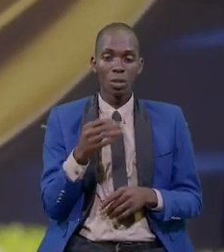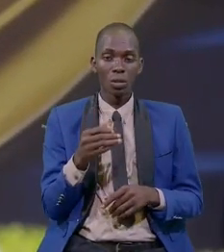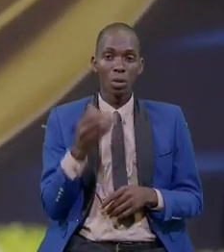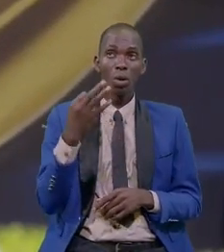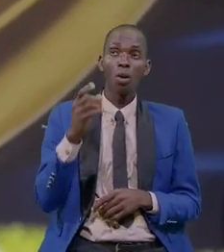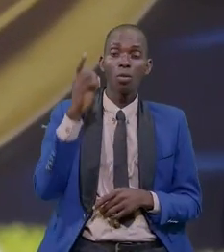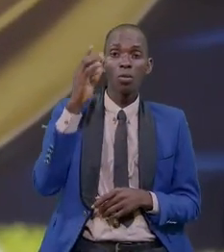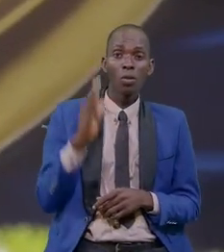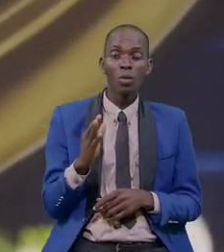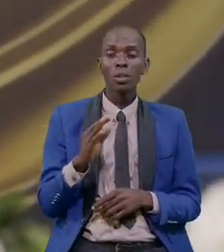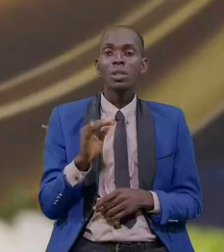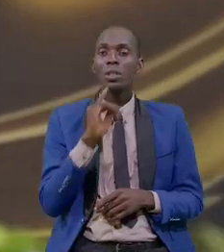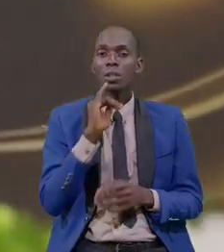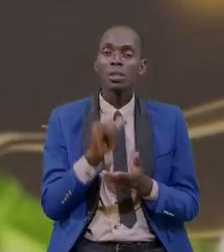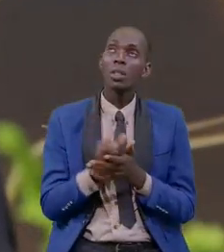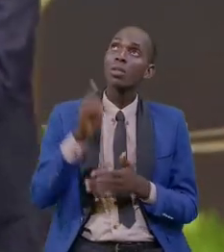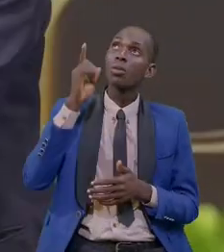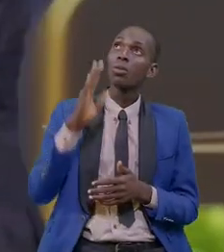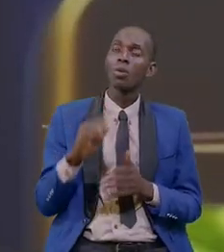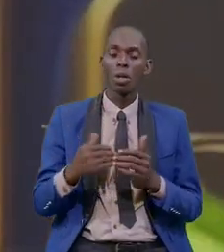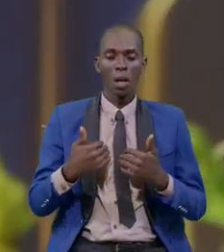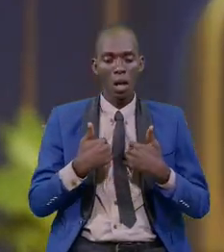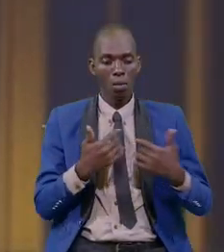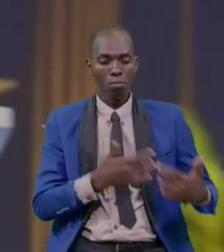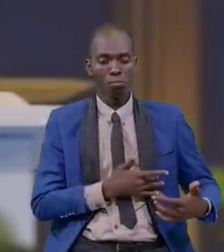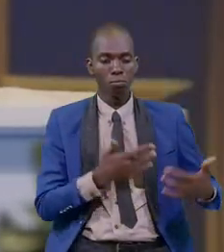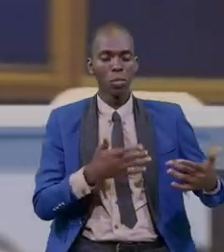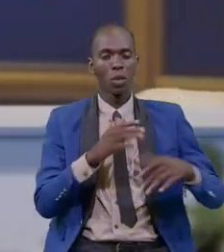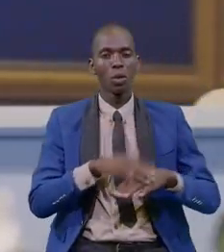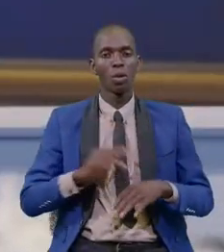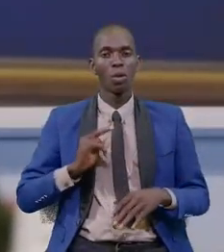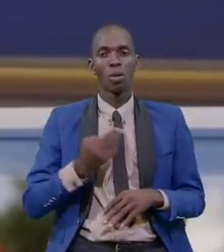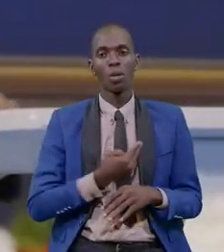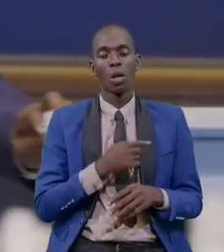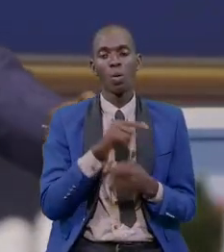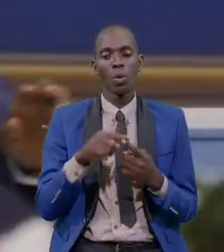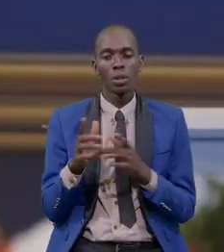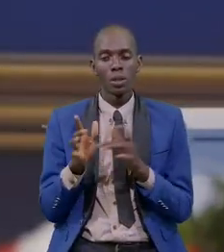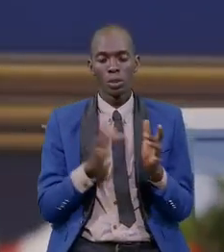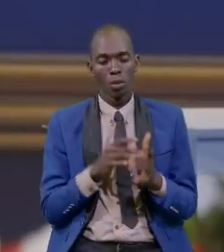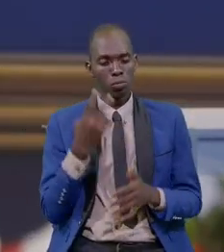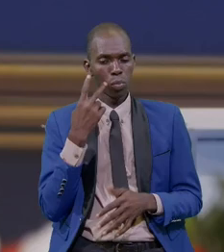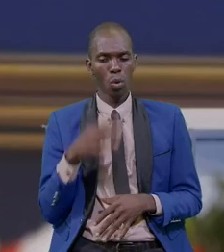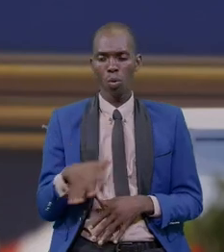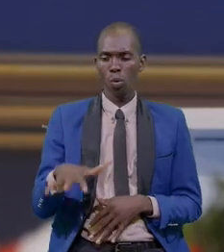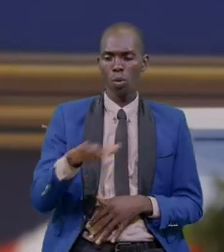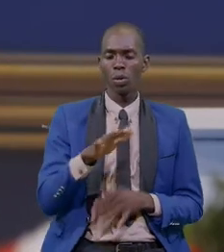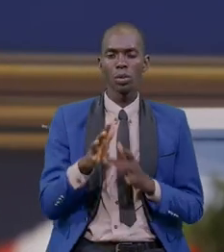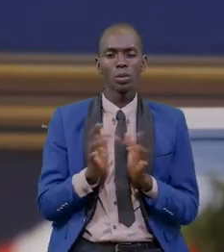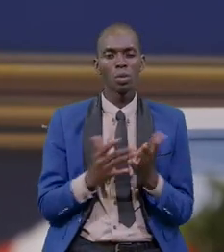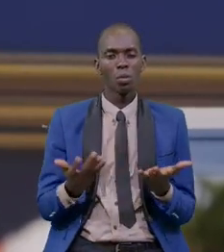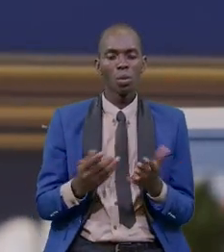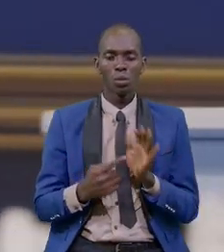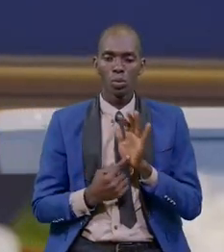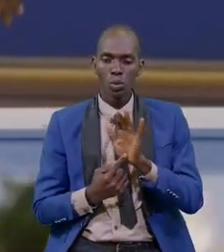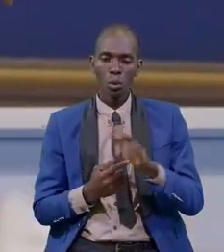Testament, c'est qu'il a la compassion de nous. Le Nouveau Testament, le Seigneur Jésus l'ayant vu, fut ému de compassion